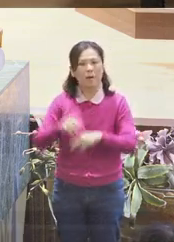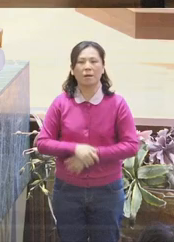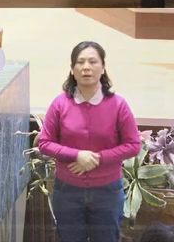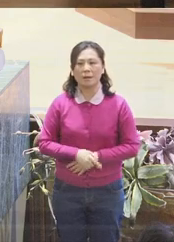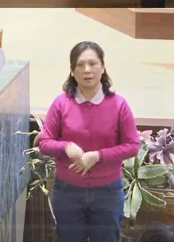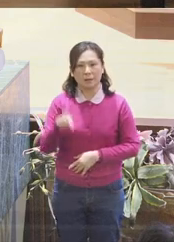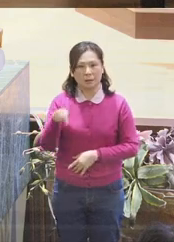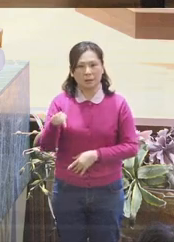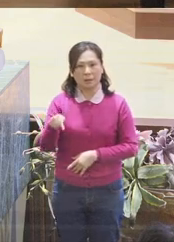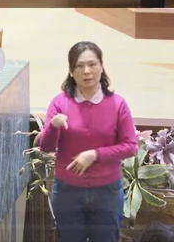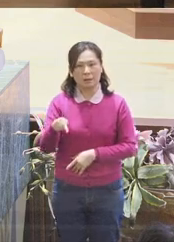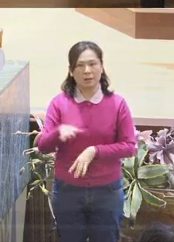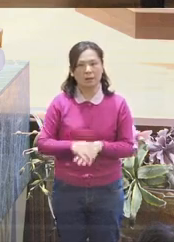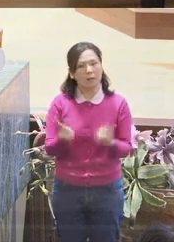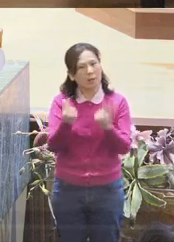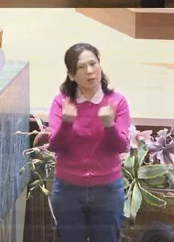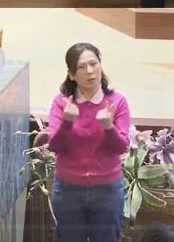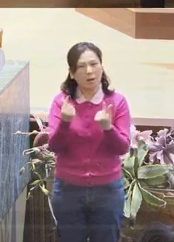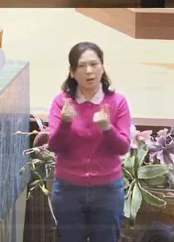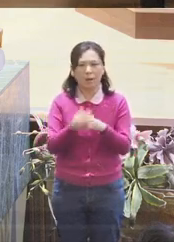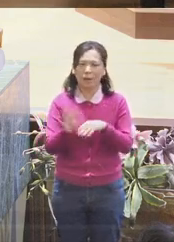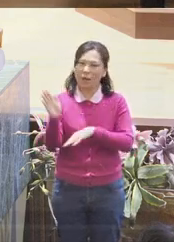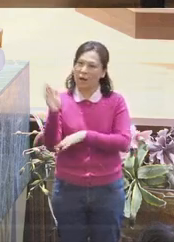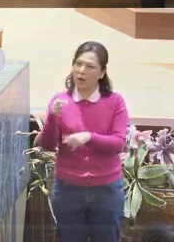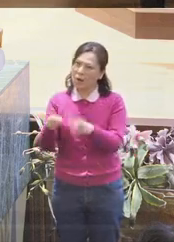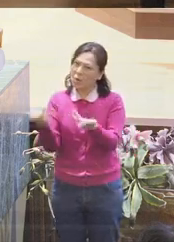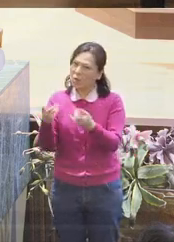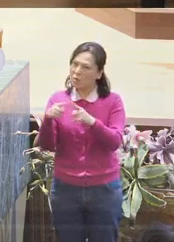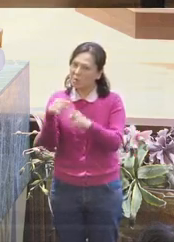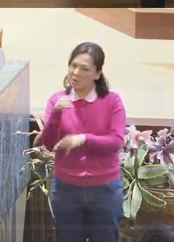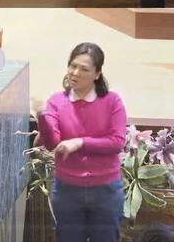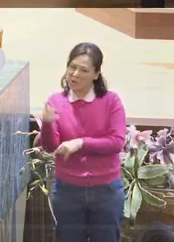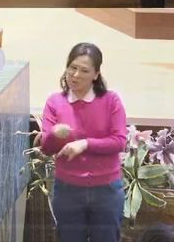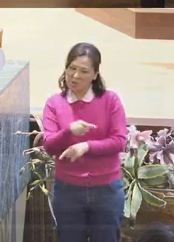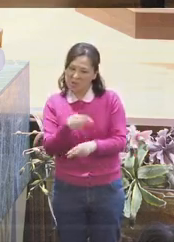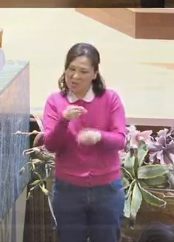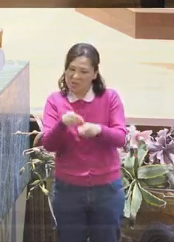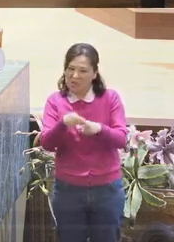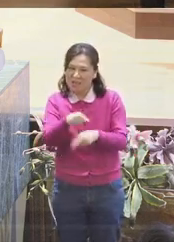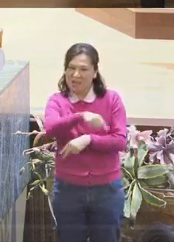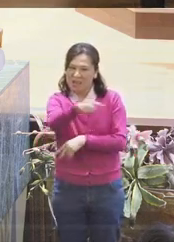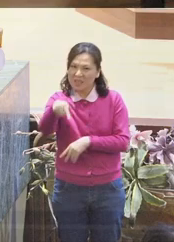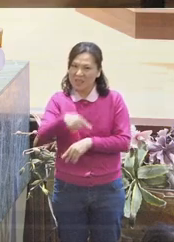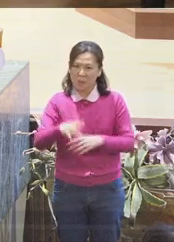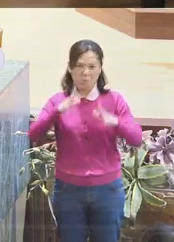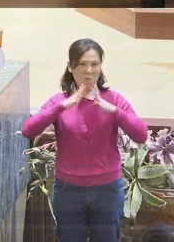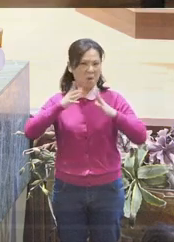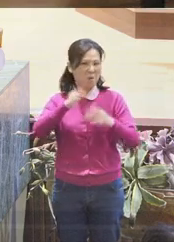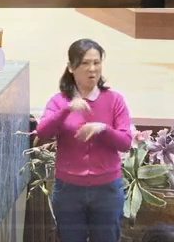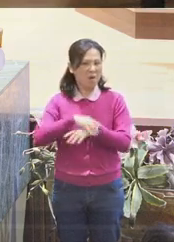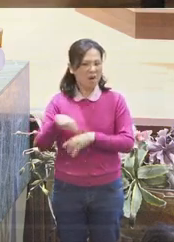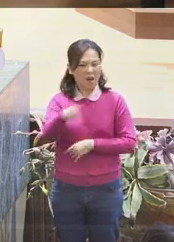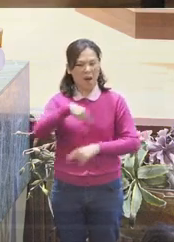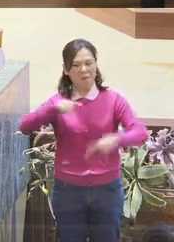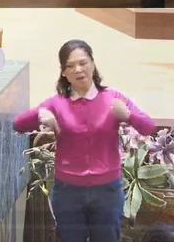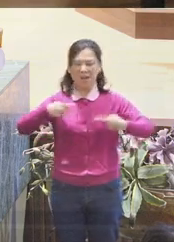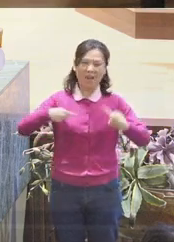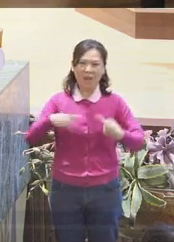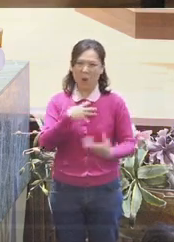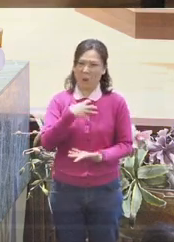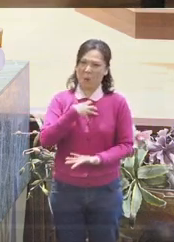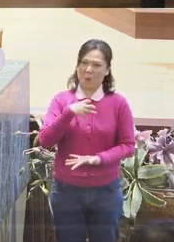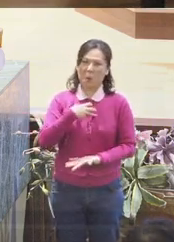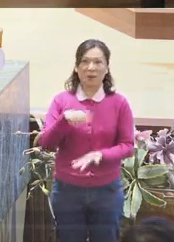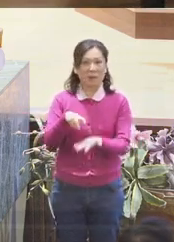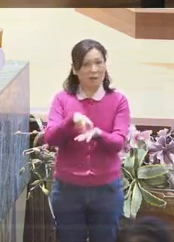面不会再变成说好像哎，政务官不相信事务官，而且觉得让他们太自由会恐惧哦，因